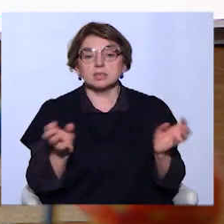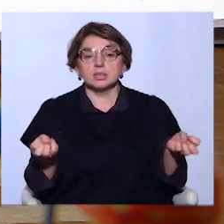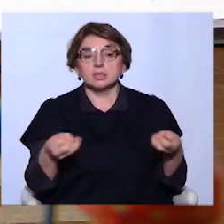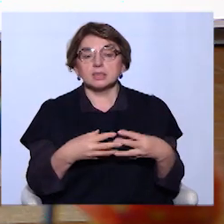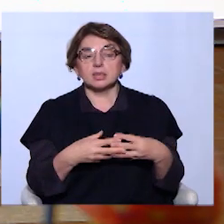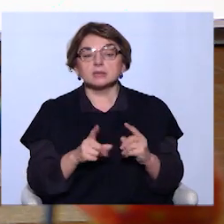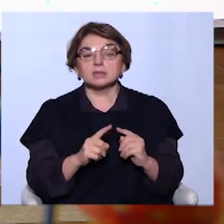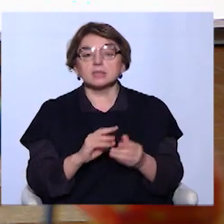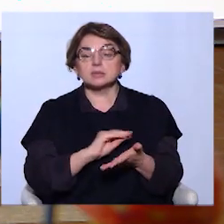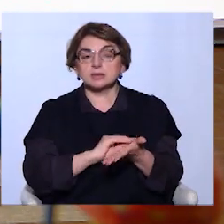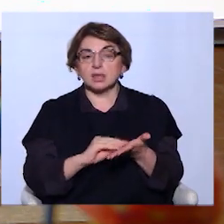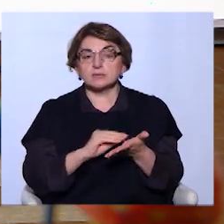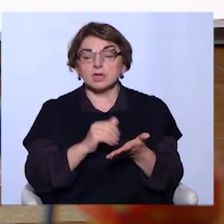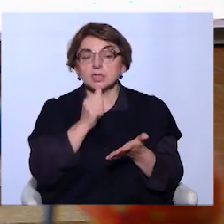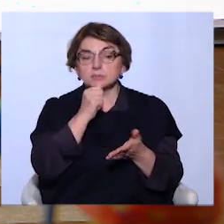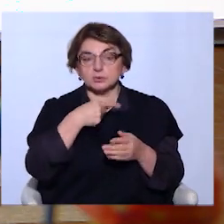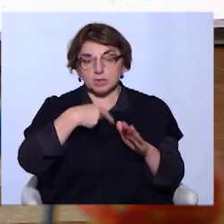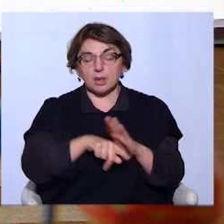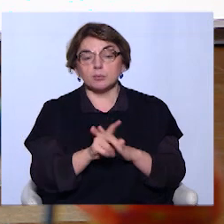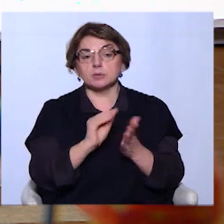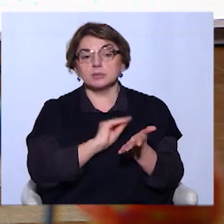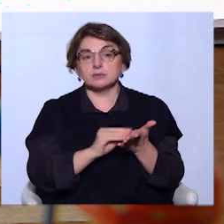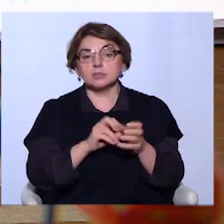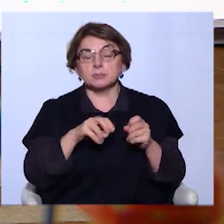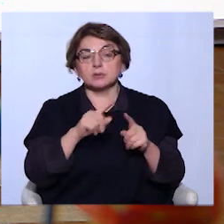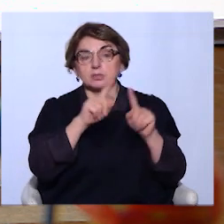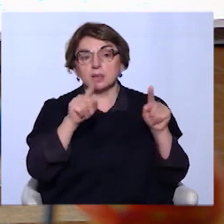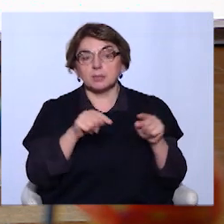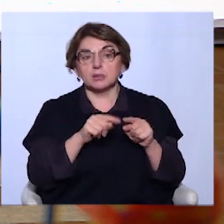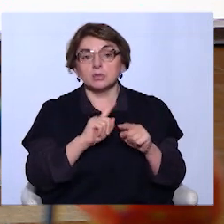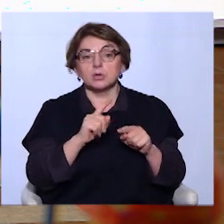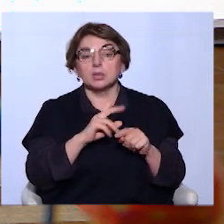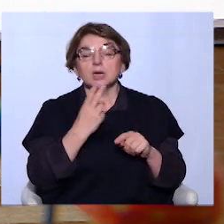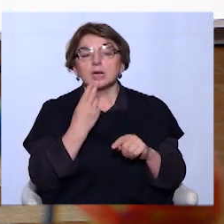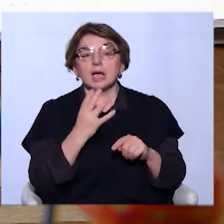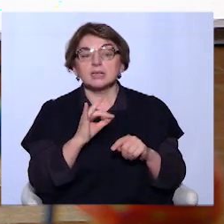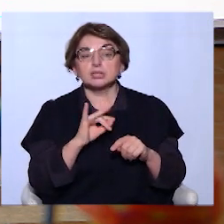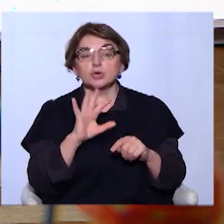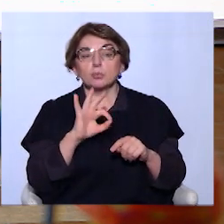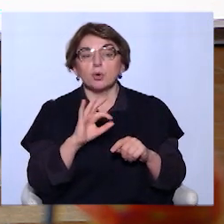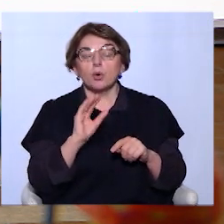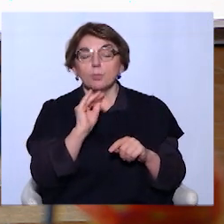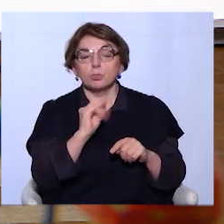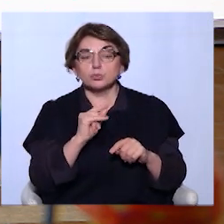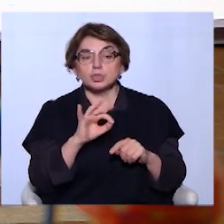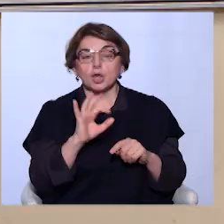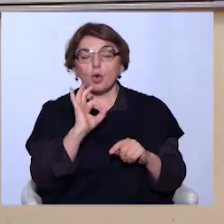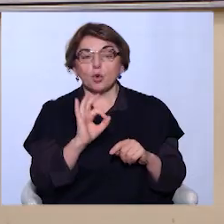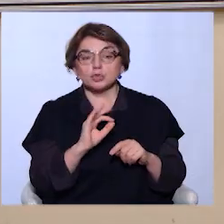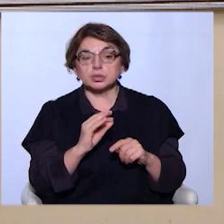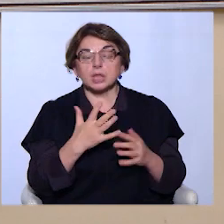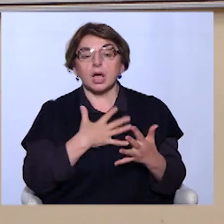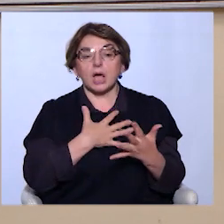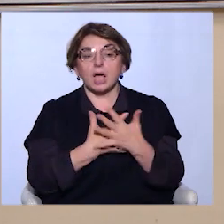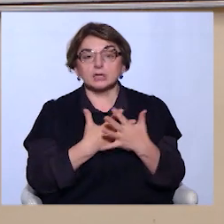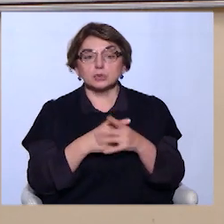რეაქციაც დავწეროთ ექსპერიმენტიდან გამომდინარე დაფაზე. ანუ კალციუმო ფუძე ოქსიდი